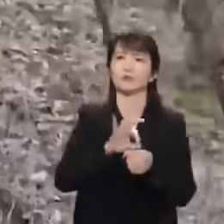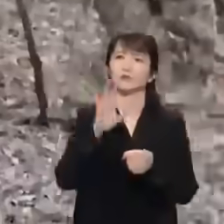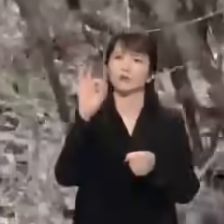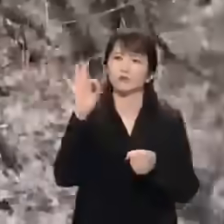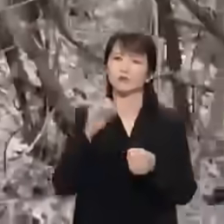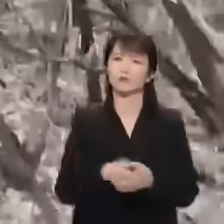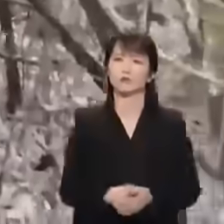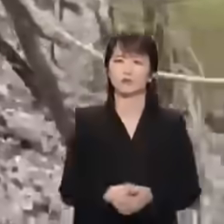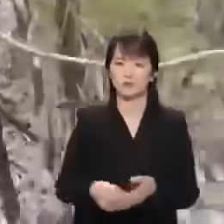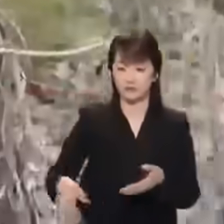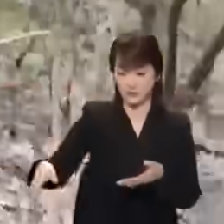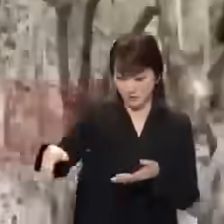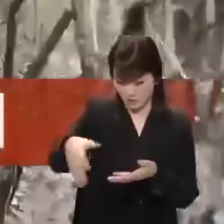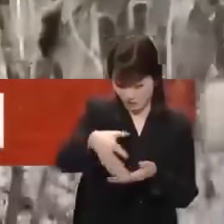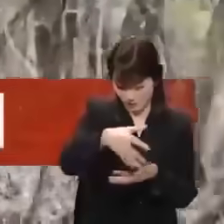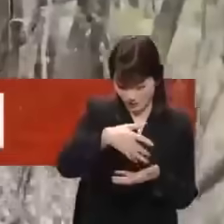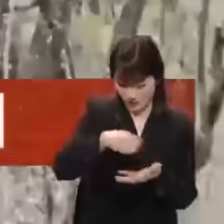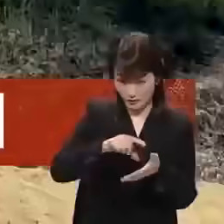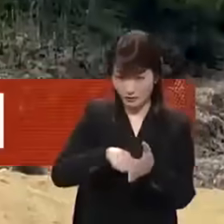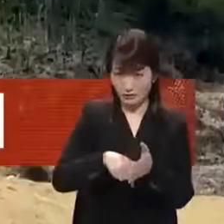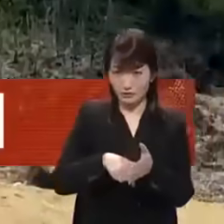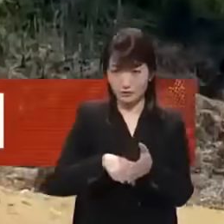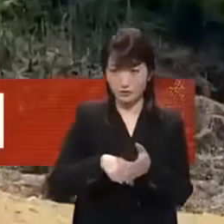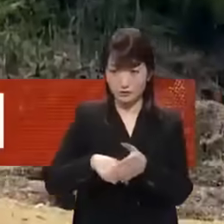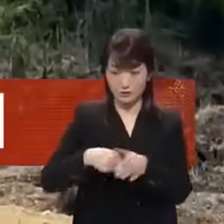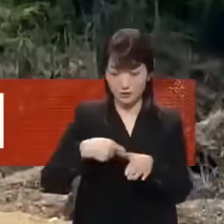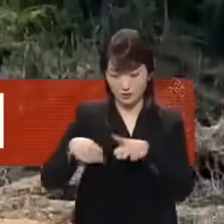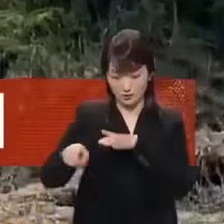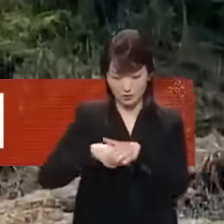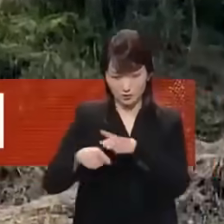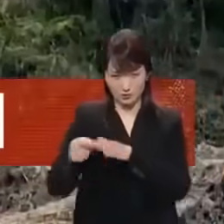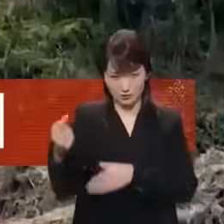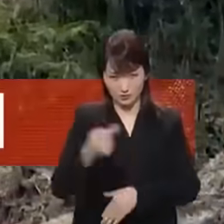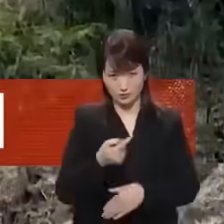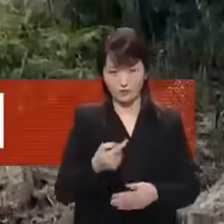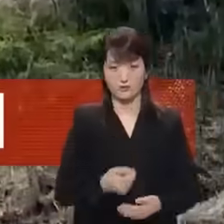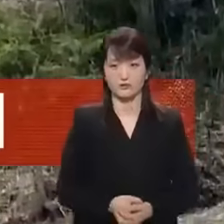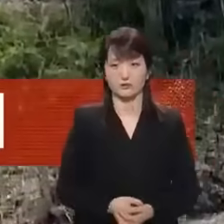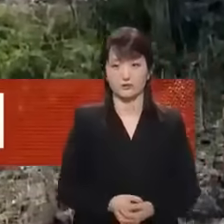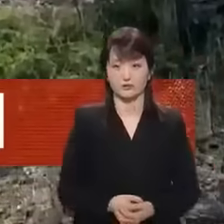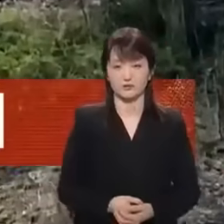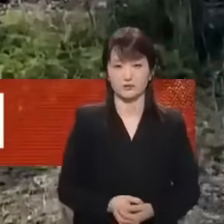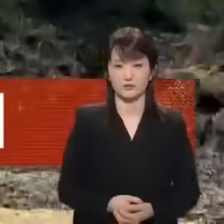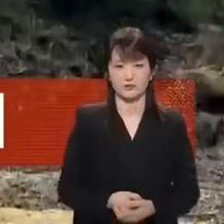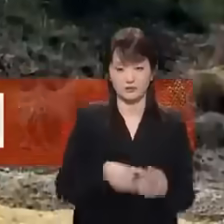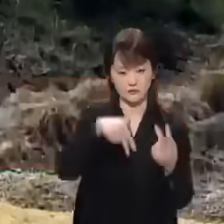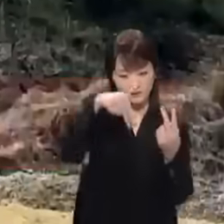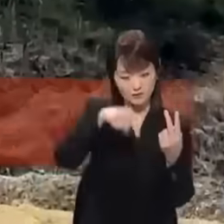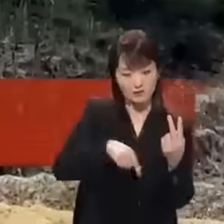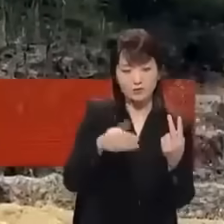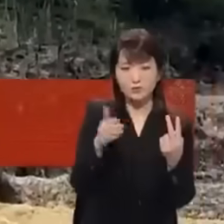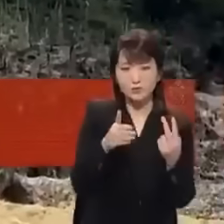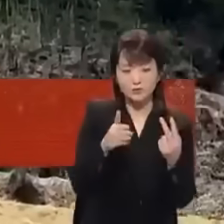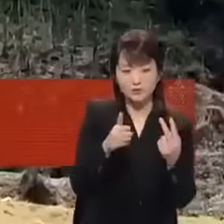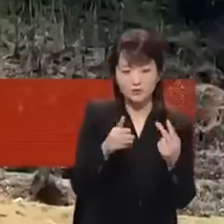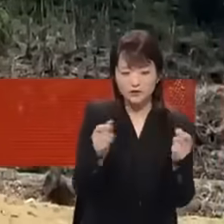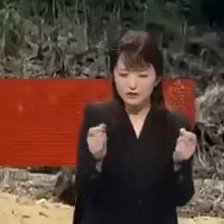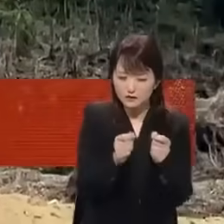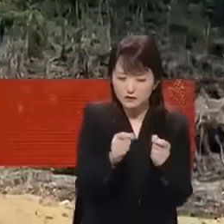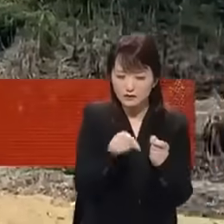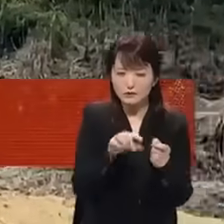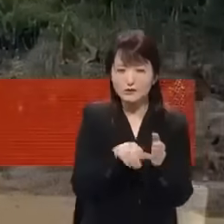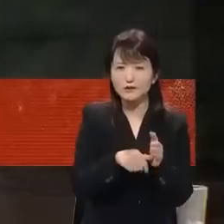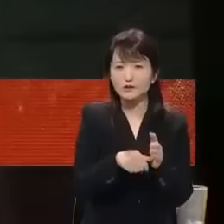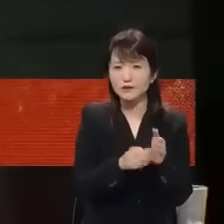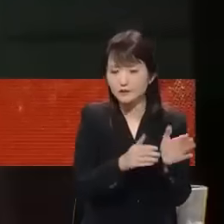전부터이 수학 철만 되면 두릅 도둑이 출몰을 하고 있는 겁니다이 두릅 수확철이 2주 정도 돼서 아주 짧습니다이 시기가